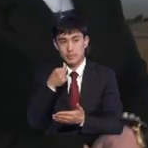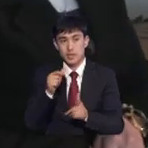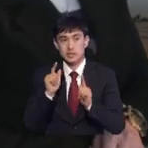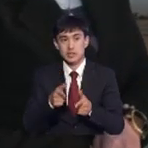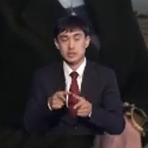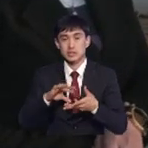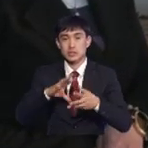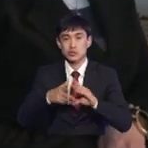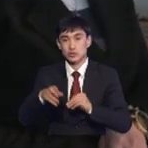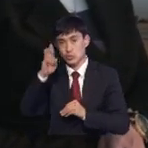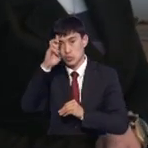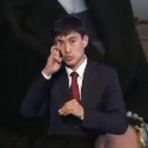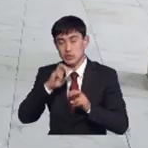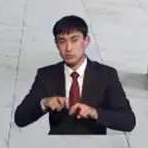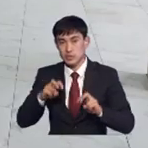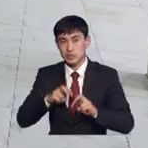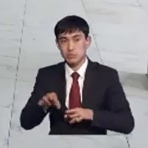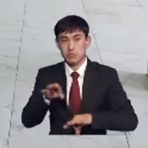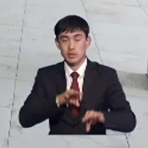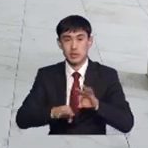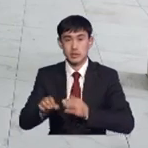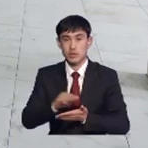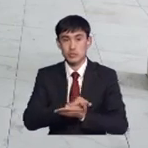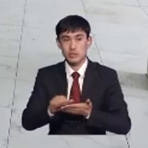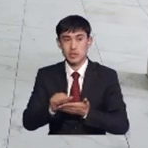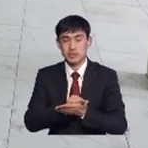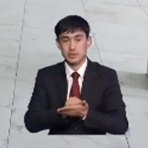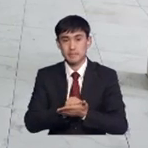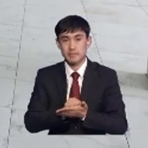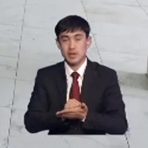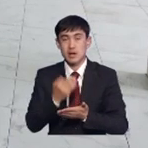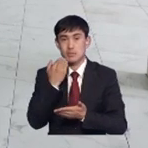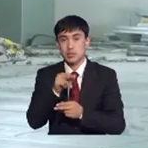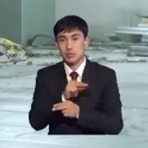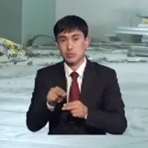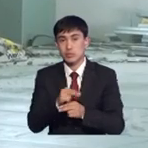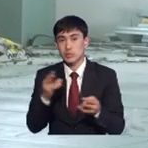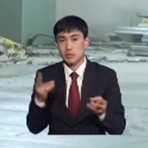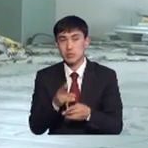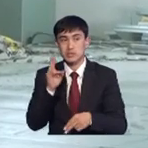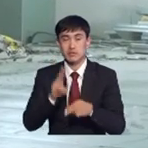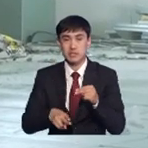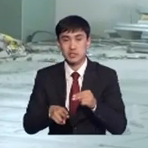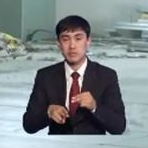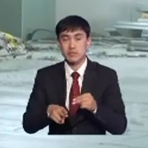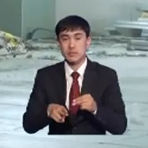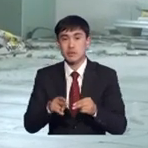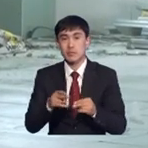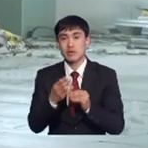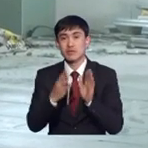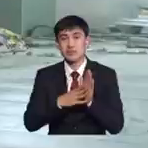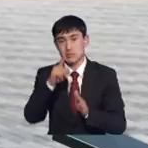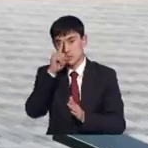Согласно заключению государственной экспертизы проектно-сметной документации, капитальный ремонт необходимо завершить по истечении